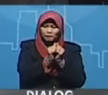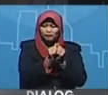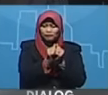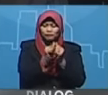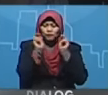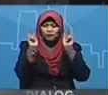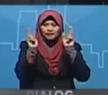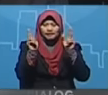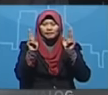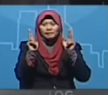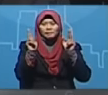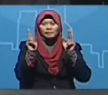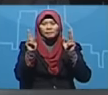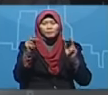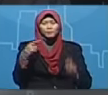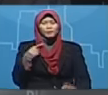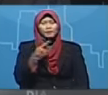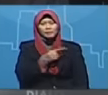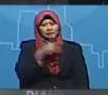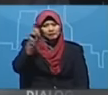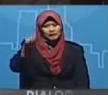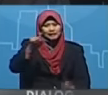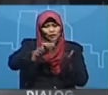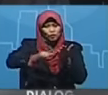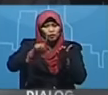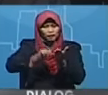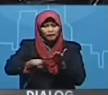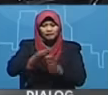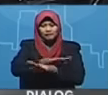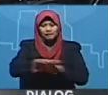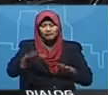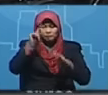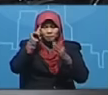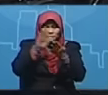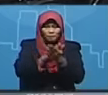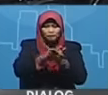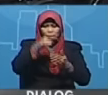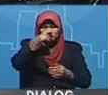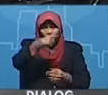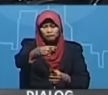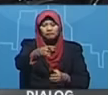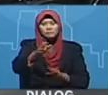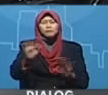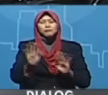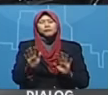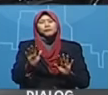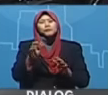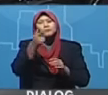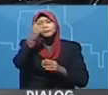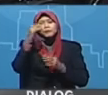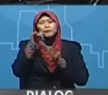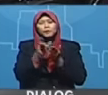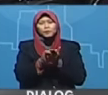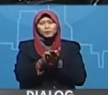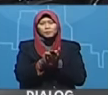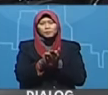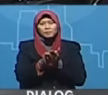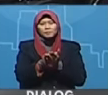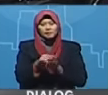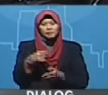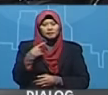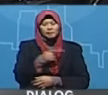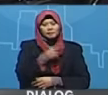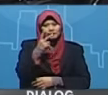sebagainya. Jadi kita ni kena semak. Jangan mudah percaya dan sebagainya, eh. Sebab itulah kita melihat perkara